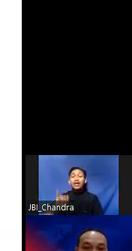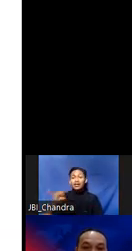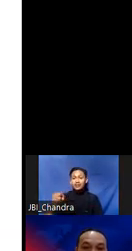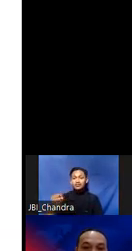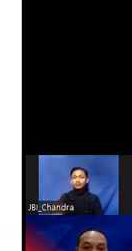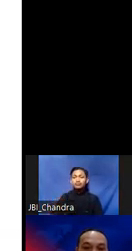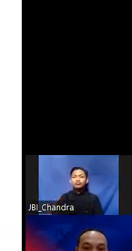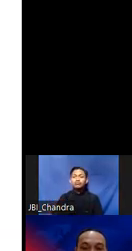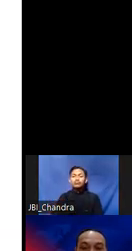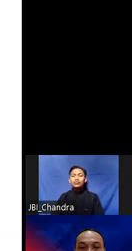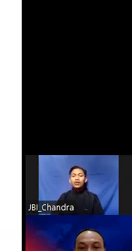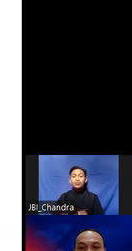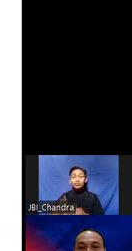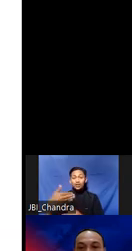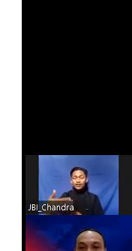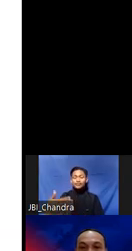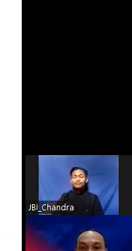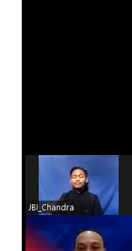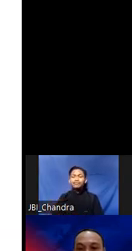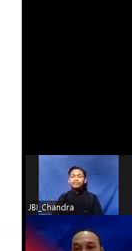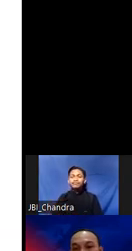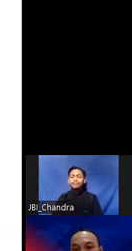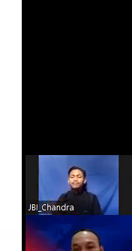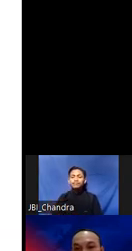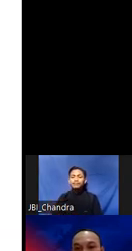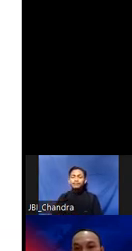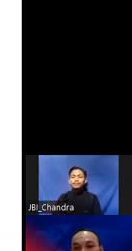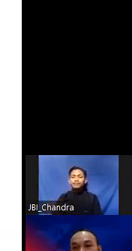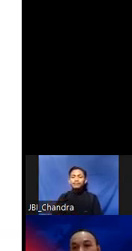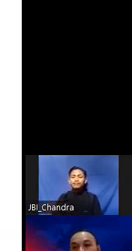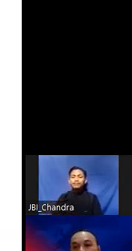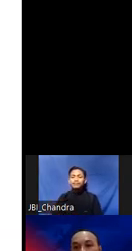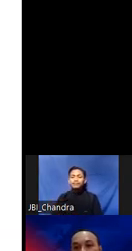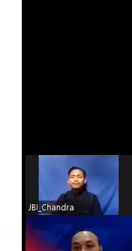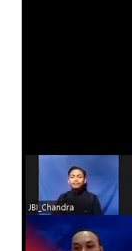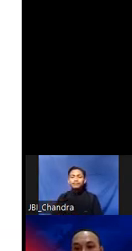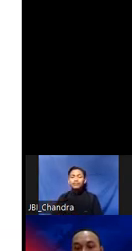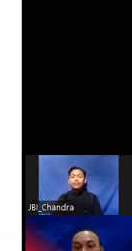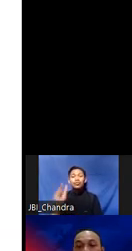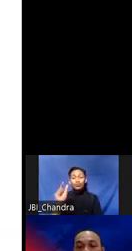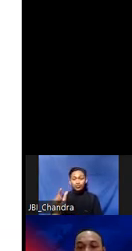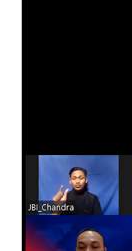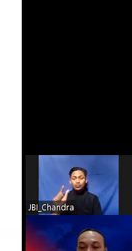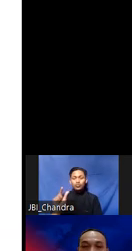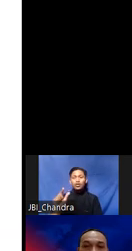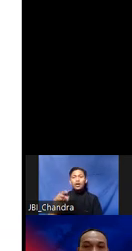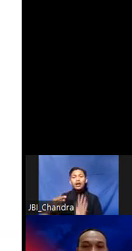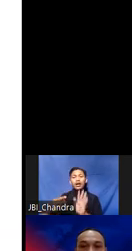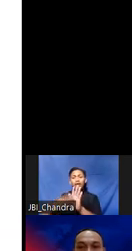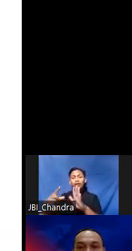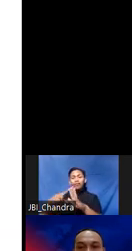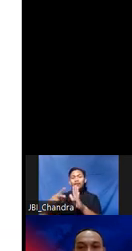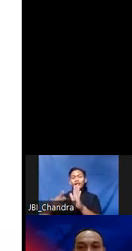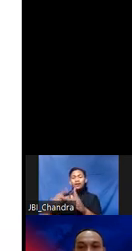tak keyword dan publikasi untuk Yamin dari desktopnya kita tersedia Sedangkan untuk yang refresh Manager itu belum tersedia